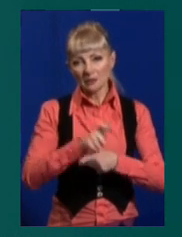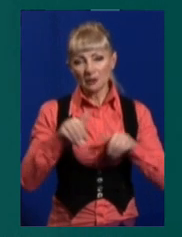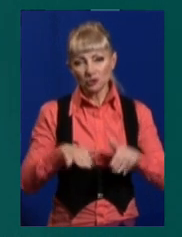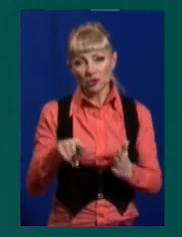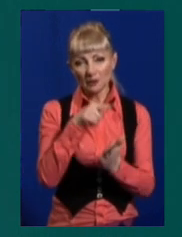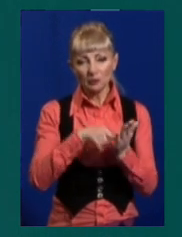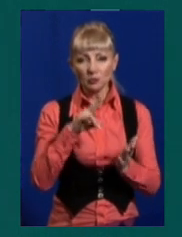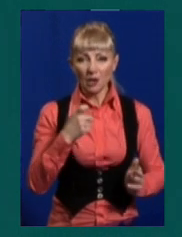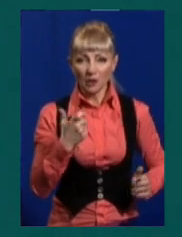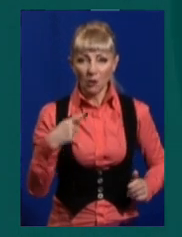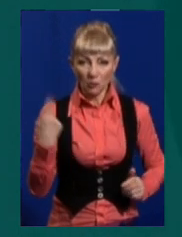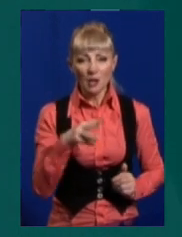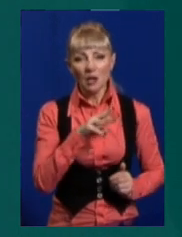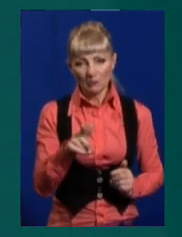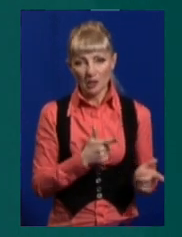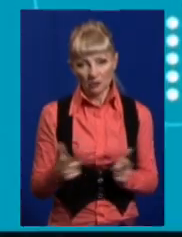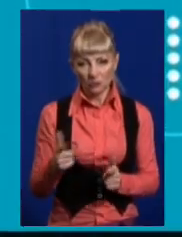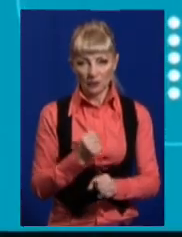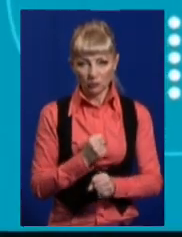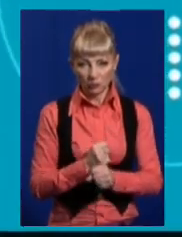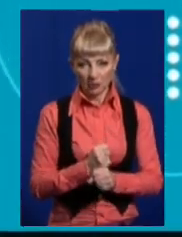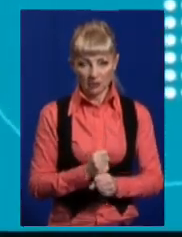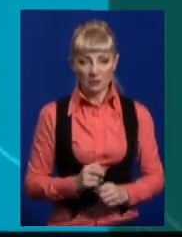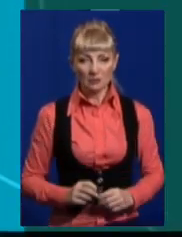на Харківщині, то ми готові працювати.